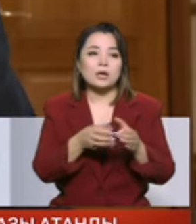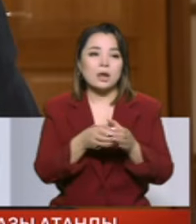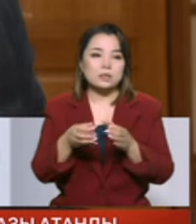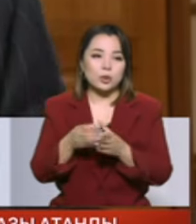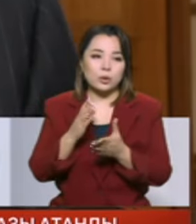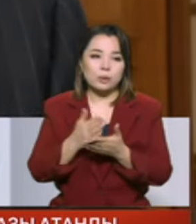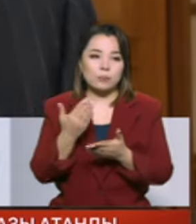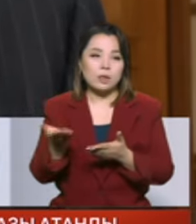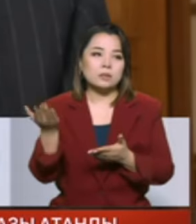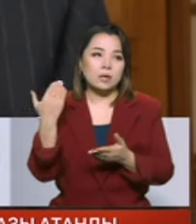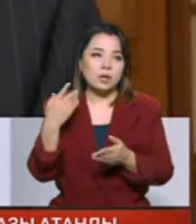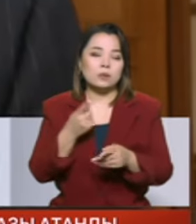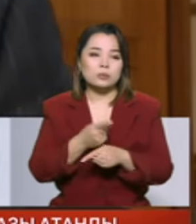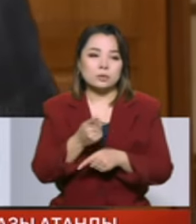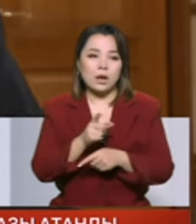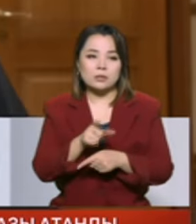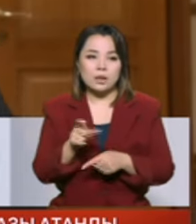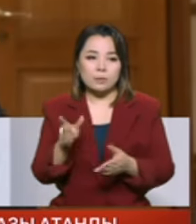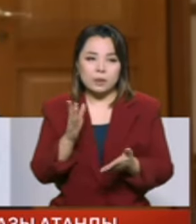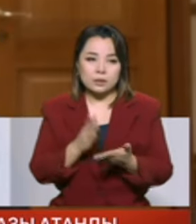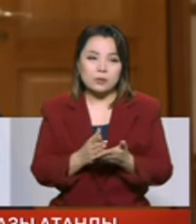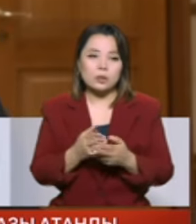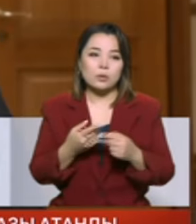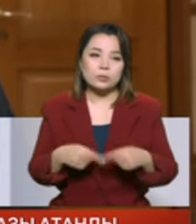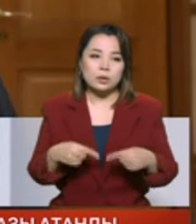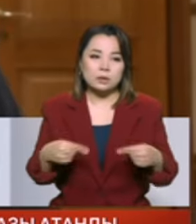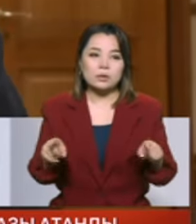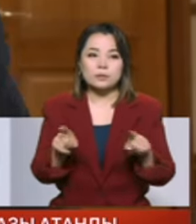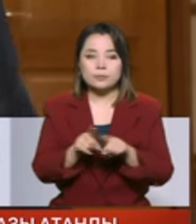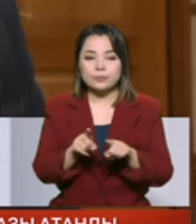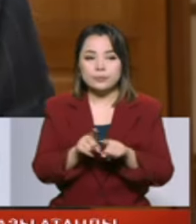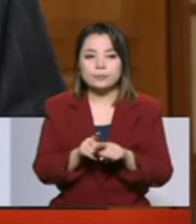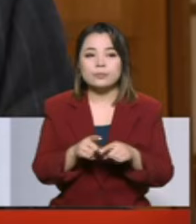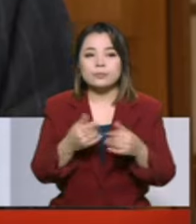бар. Кезінде қуғындалған азаматтар бар. Басқа дегендей,